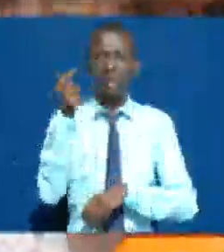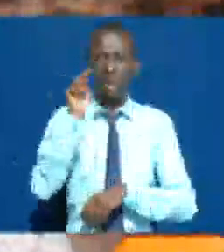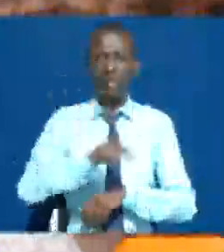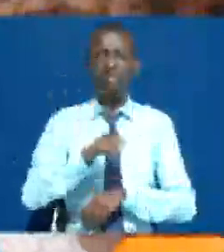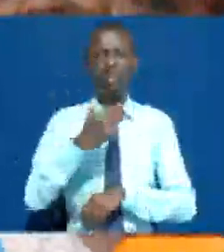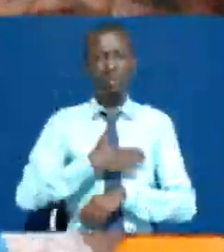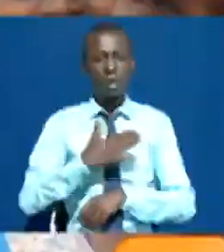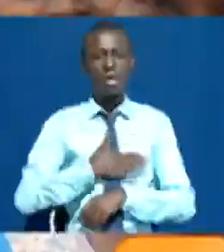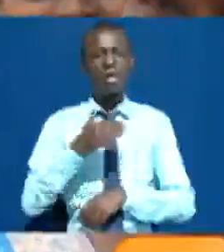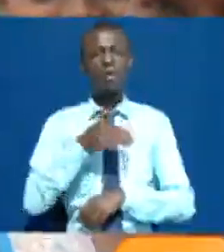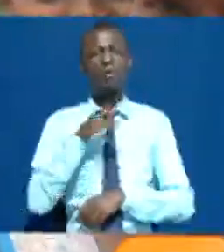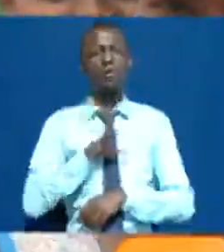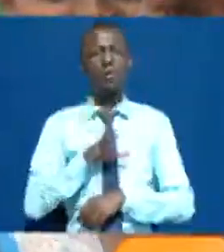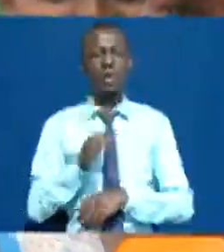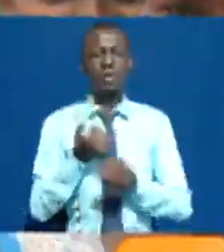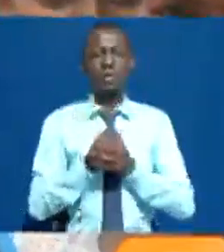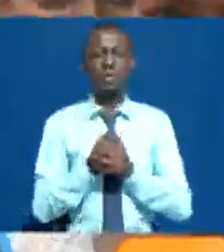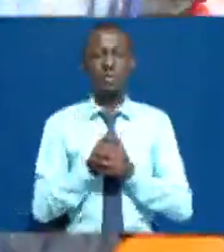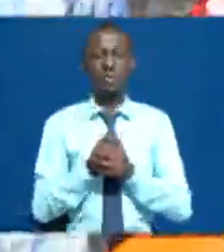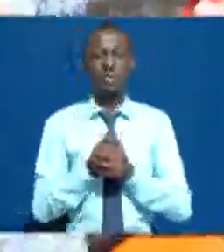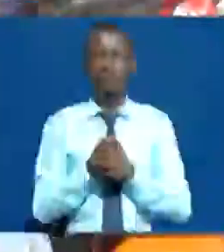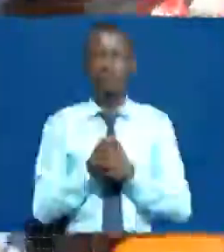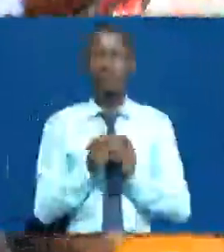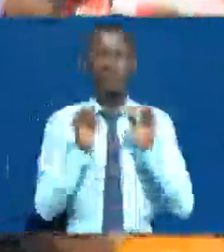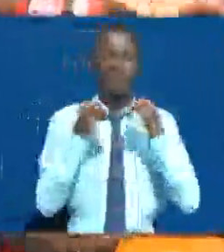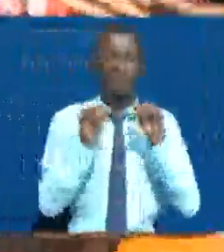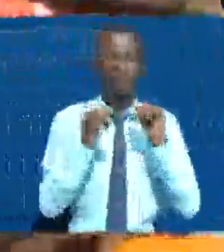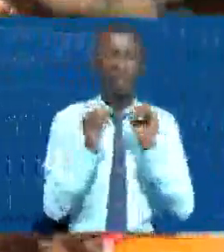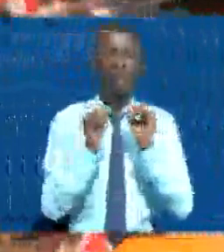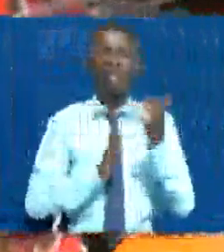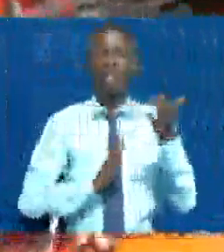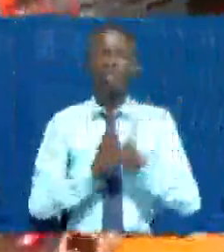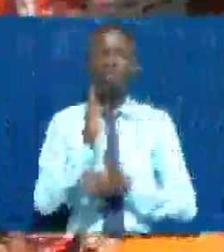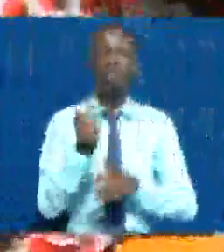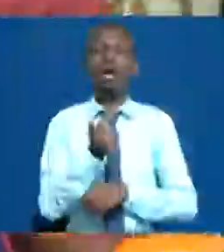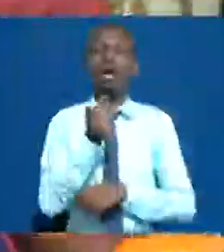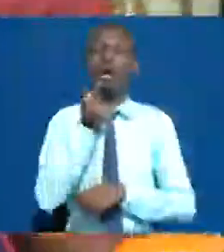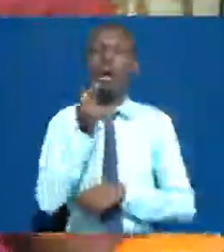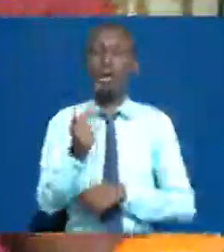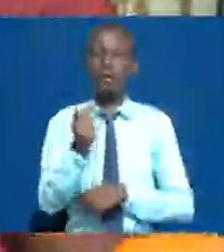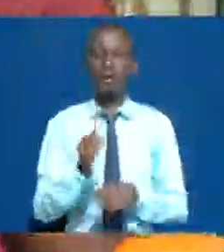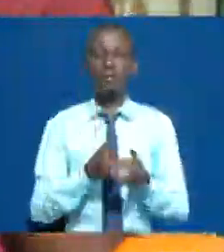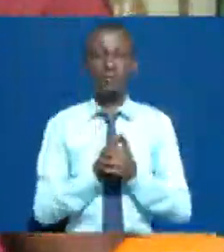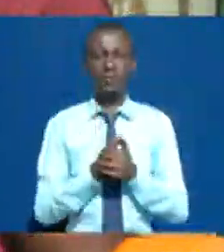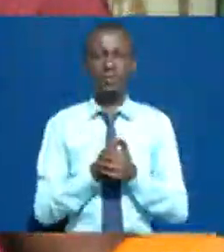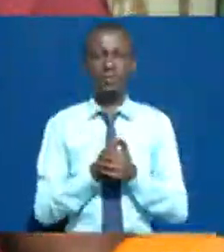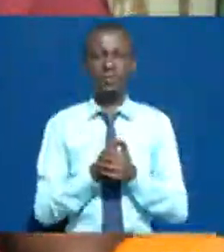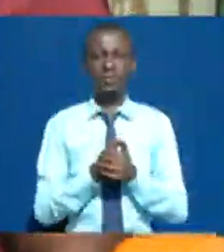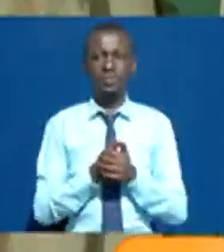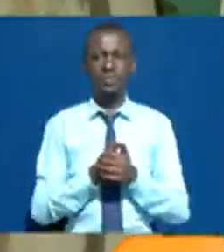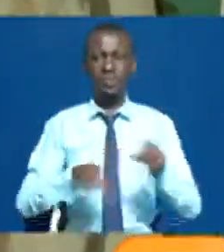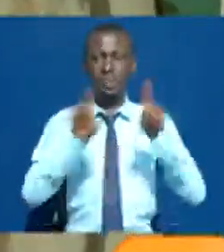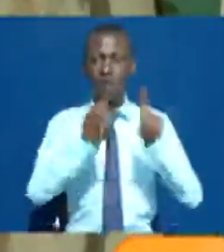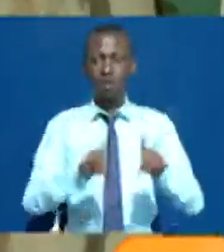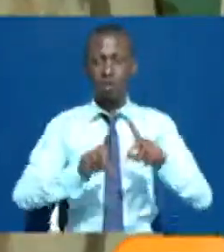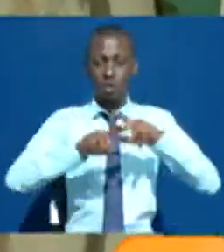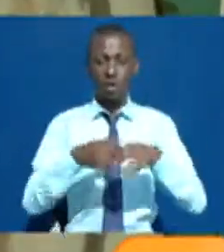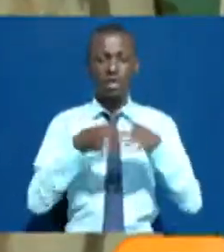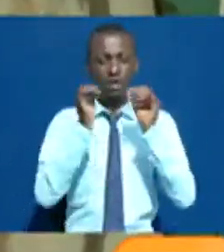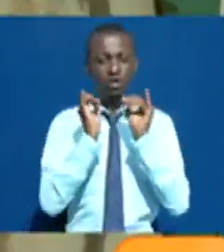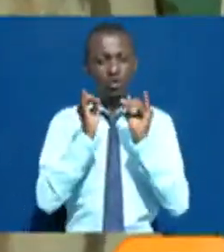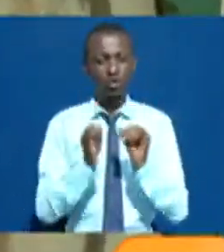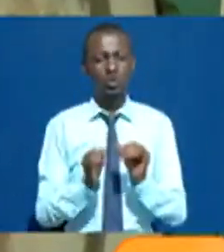Yeah. Tunaekeleanga ambao sasa hivi tunaekelea 100. At the same time, Shabiki.com has launched a new